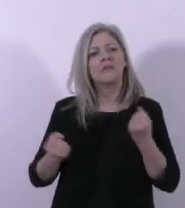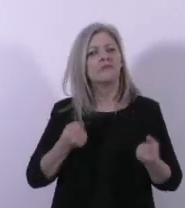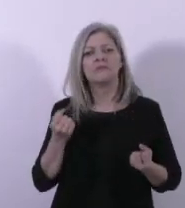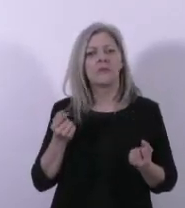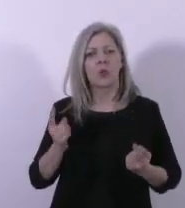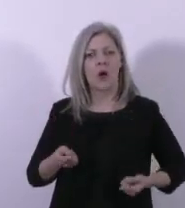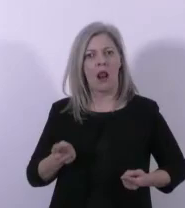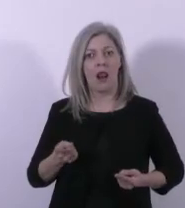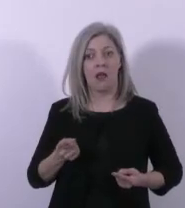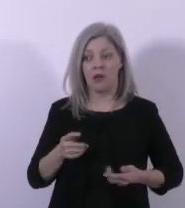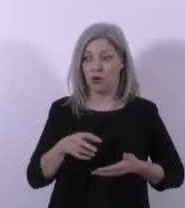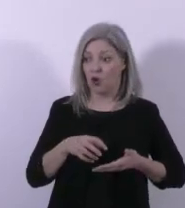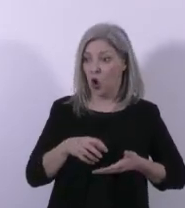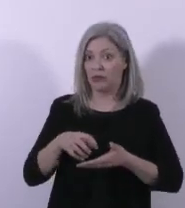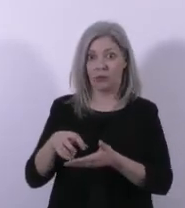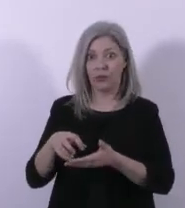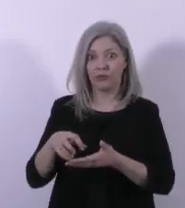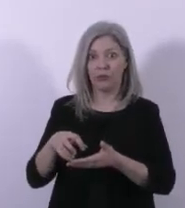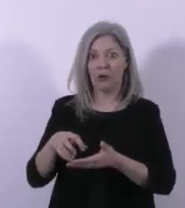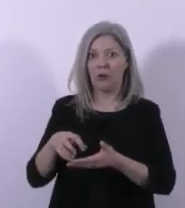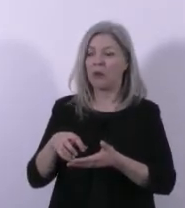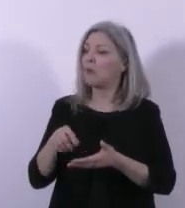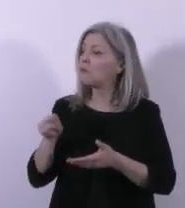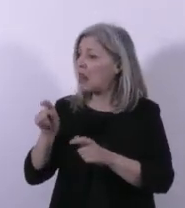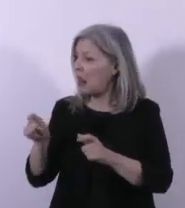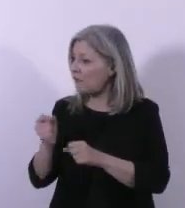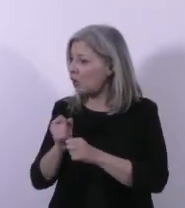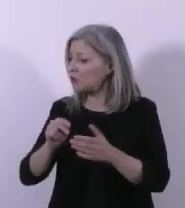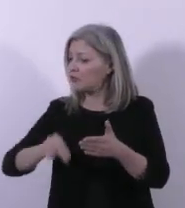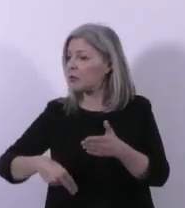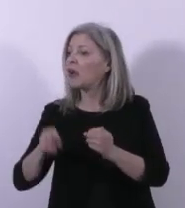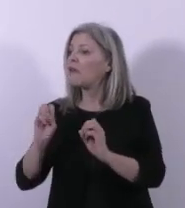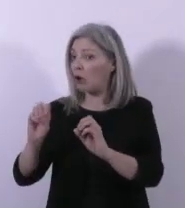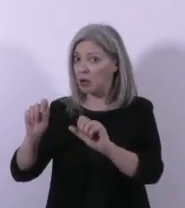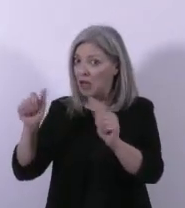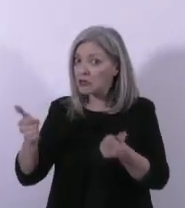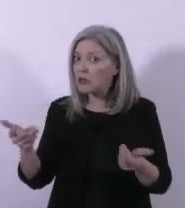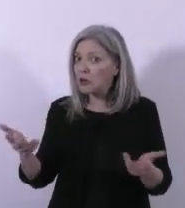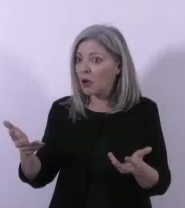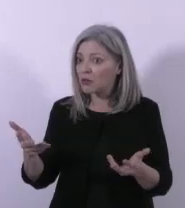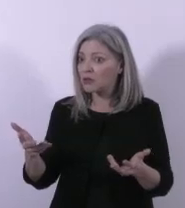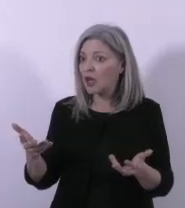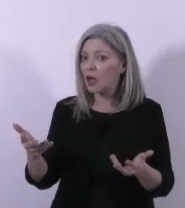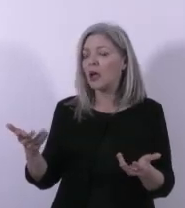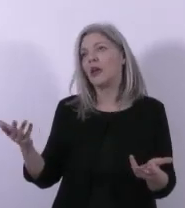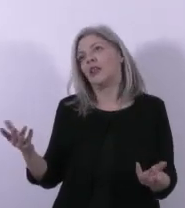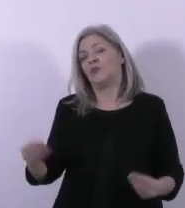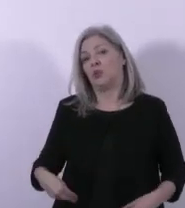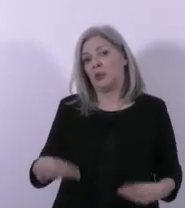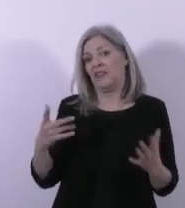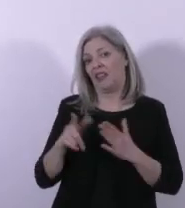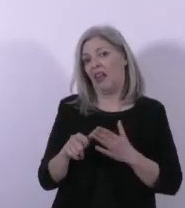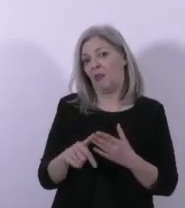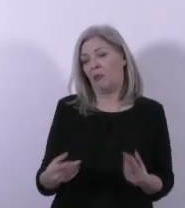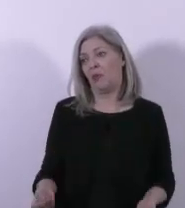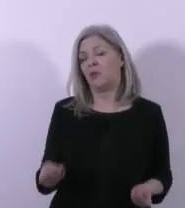il contributo facevano firmare i lavoratori e le formazioni qual erano? È una perdita di tempo.